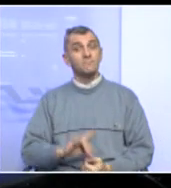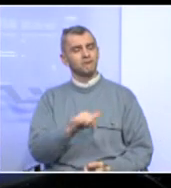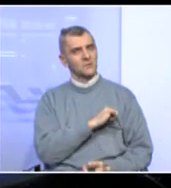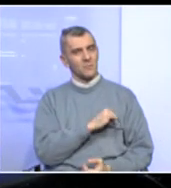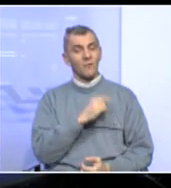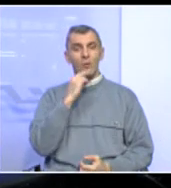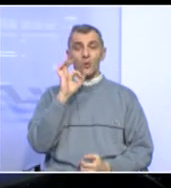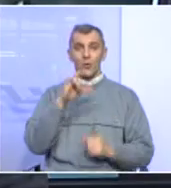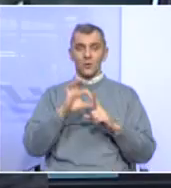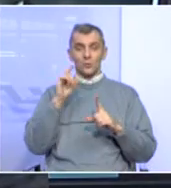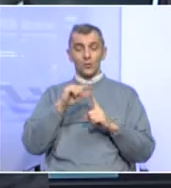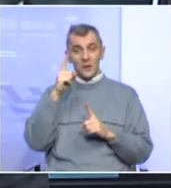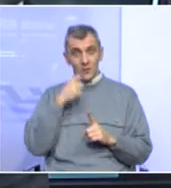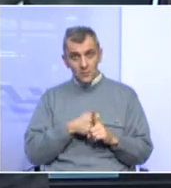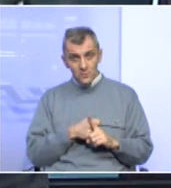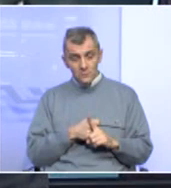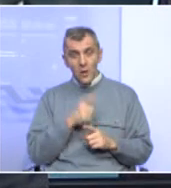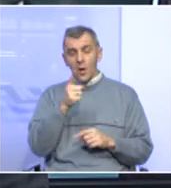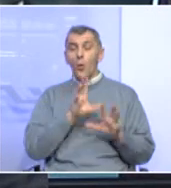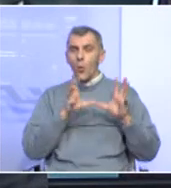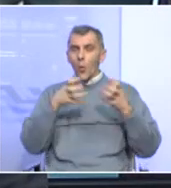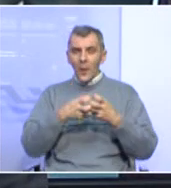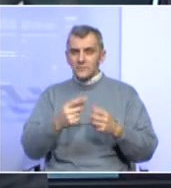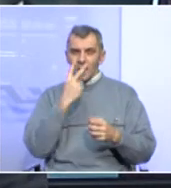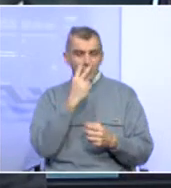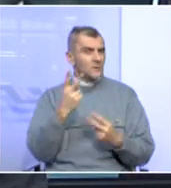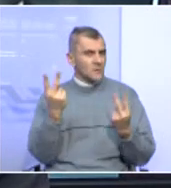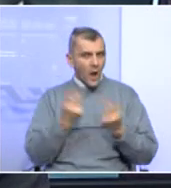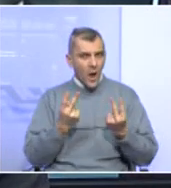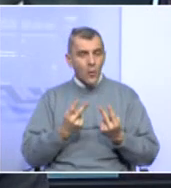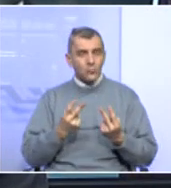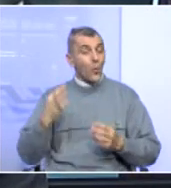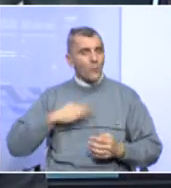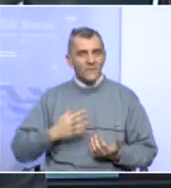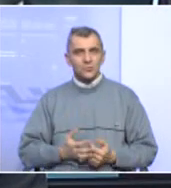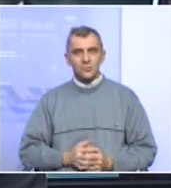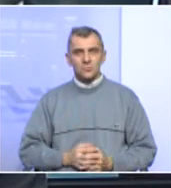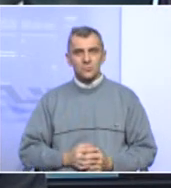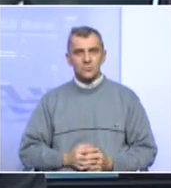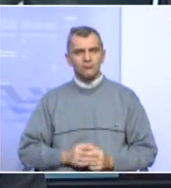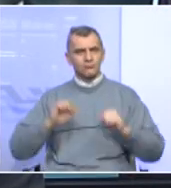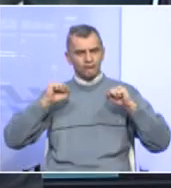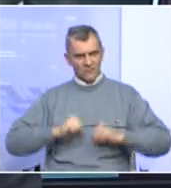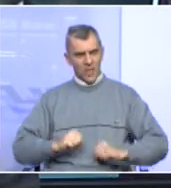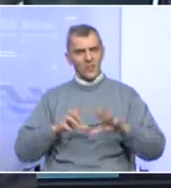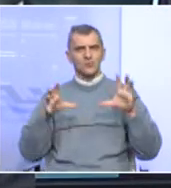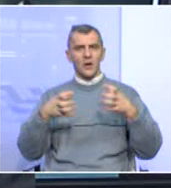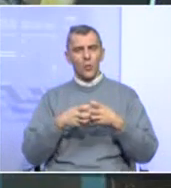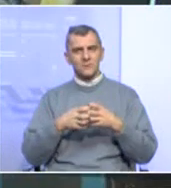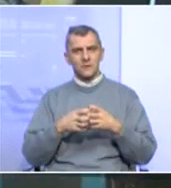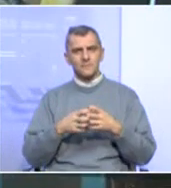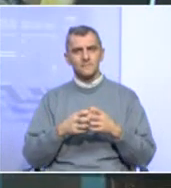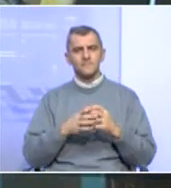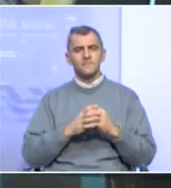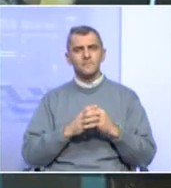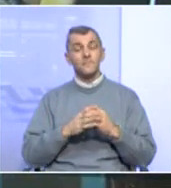Dodiku. On koaliciju vidi kao nužnu vladajuću koaliciju, jel? Vladajuću